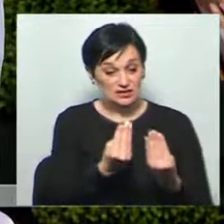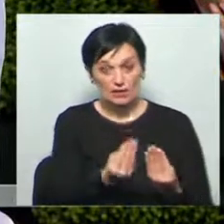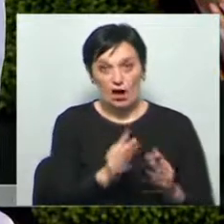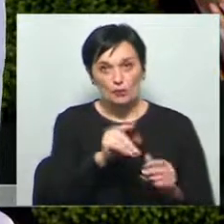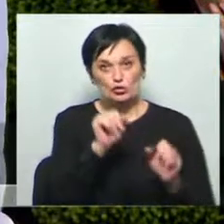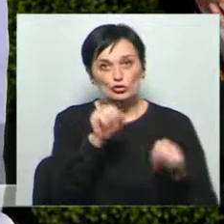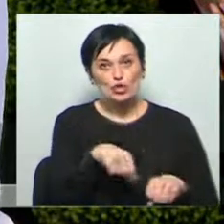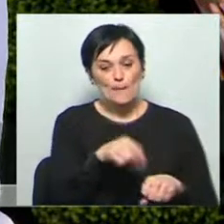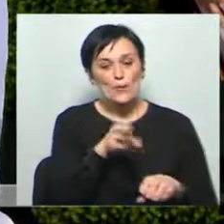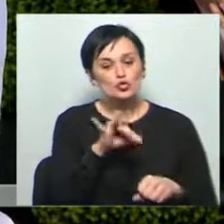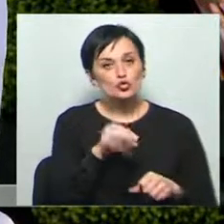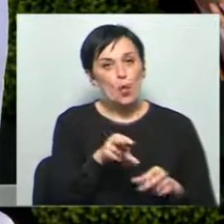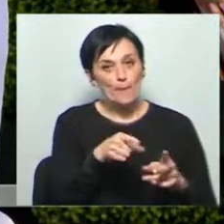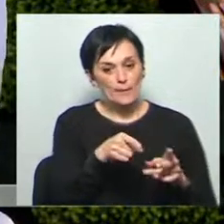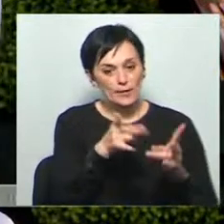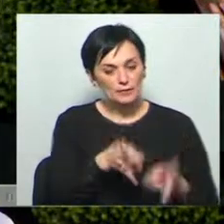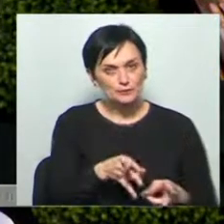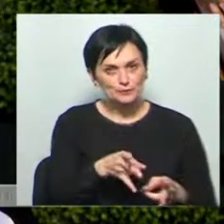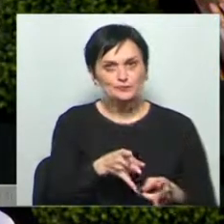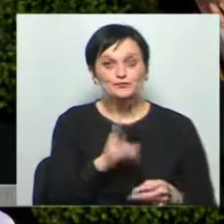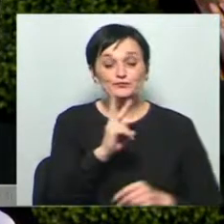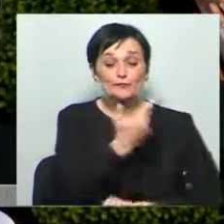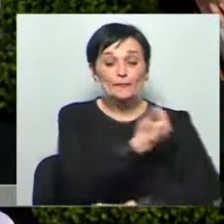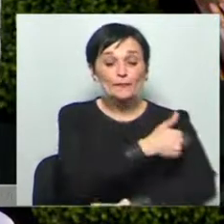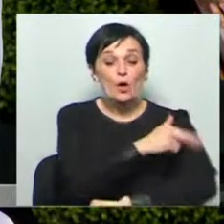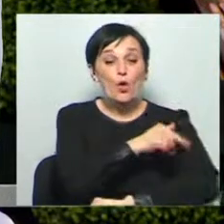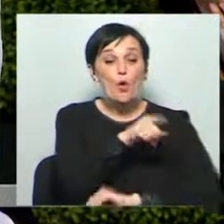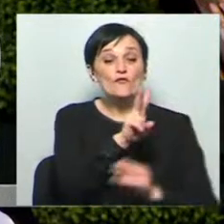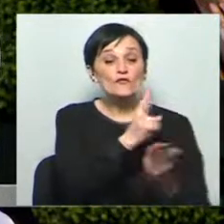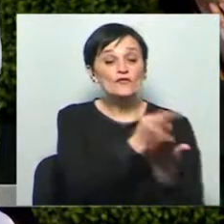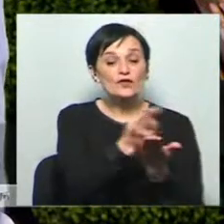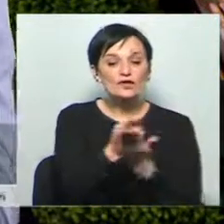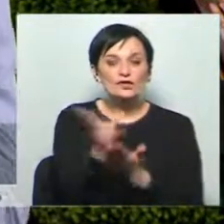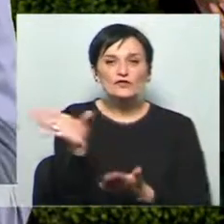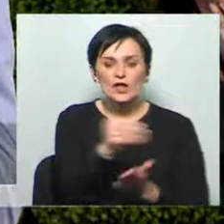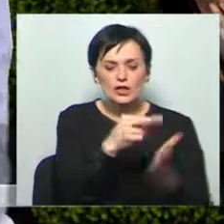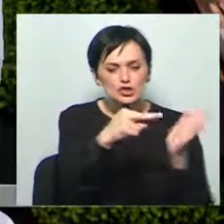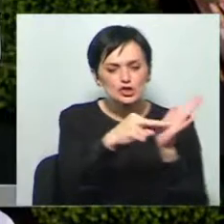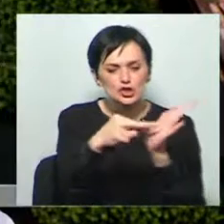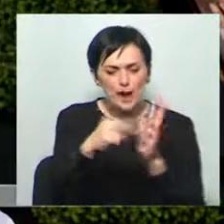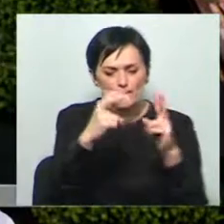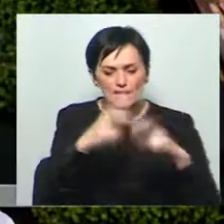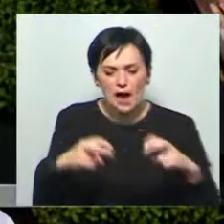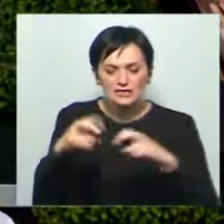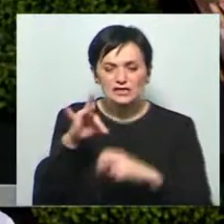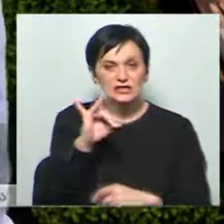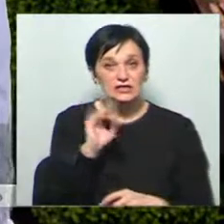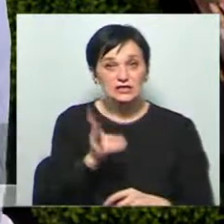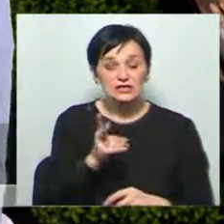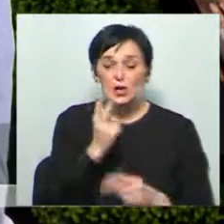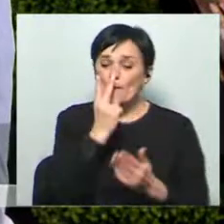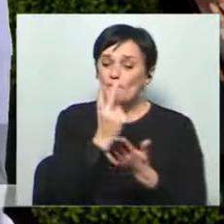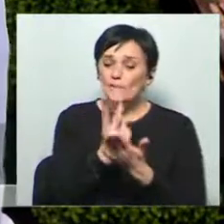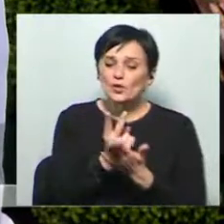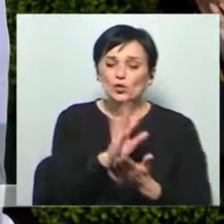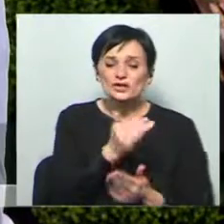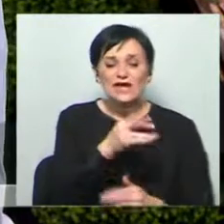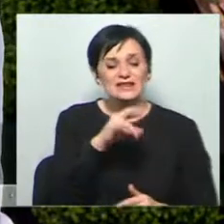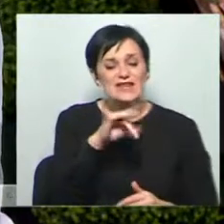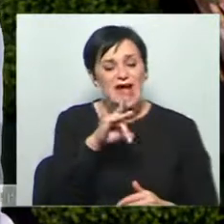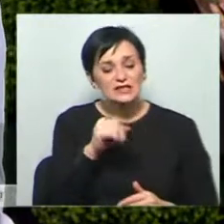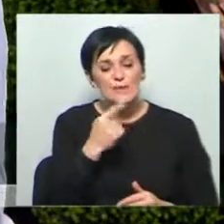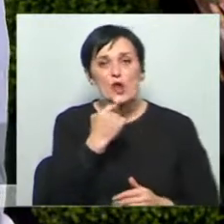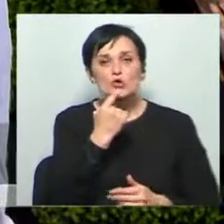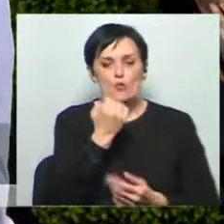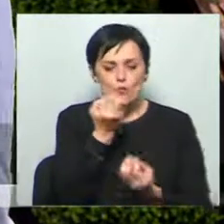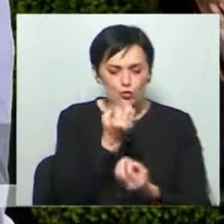ერთი ფაქტორი, ანუ ჰოსპიტალიზირებულ ყველა პაციენტთან უნდა შეფასდეს რისკი და მიუხედავთ იმისა, მას დედიმერი როგორი ექნება და